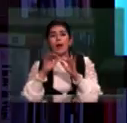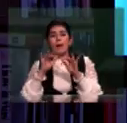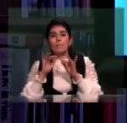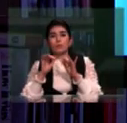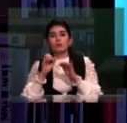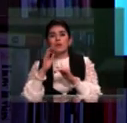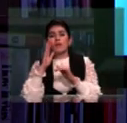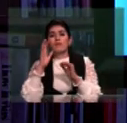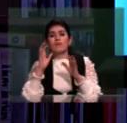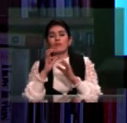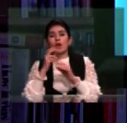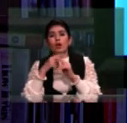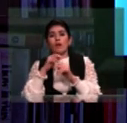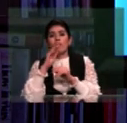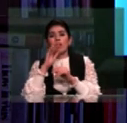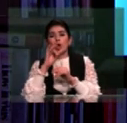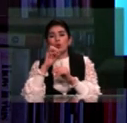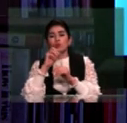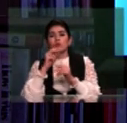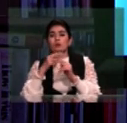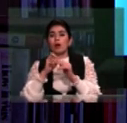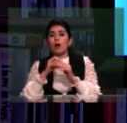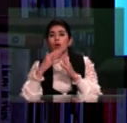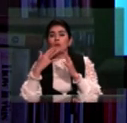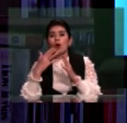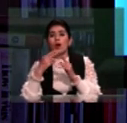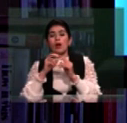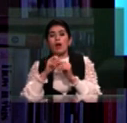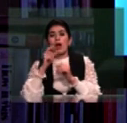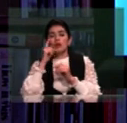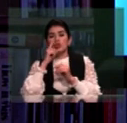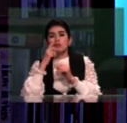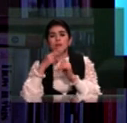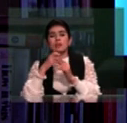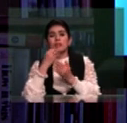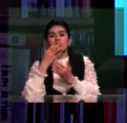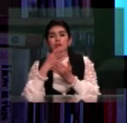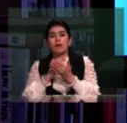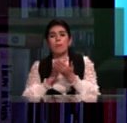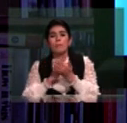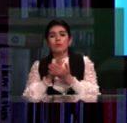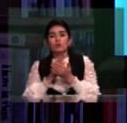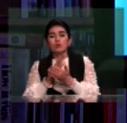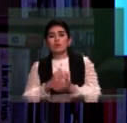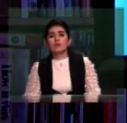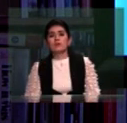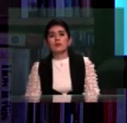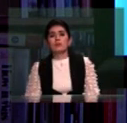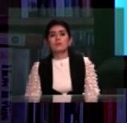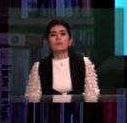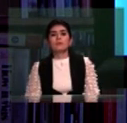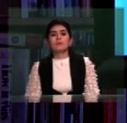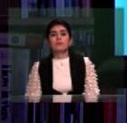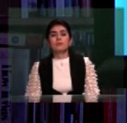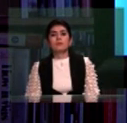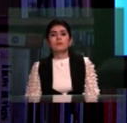вирусов. Антивирусных программ огромное количество, и у каждой из этих программ есть свои преимущества.